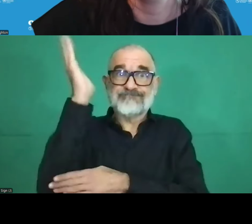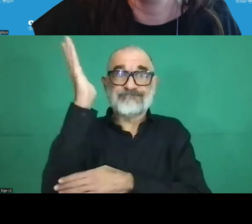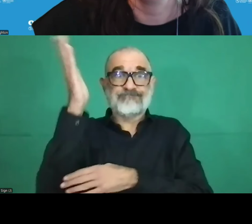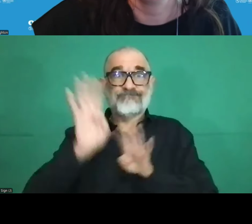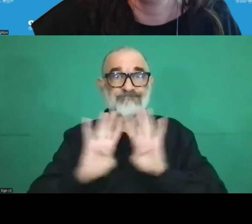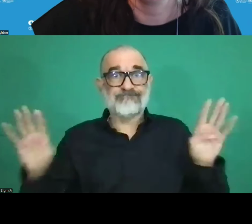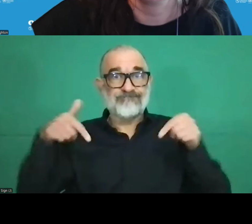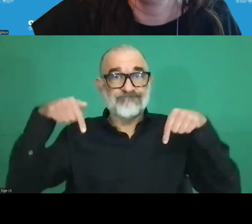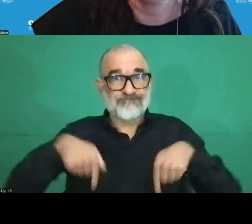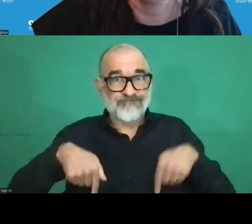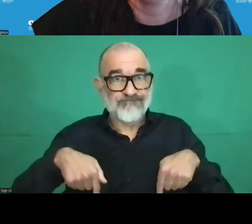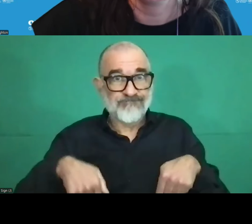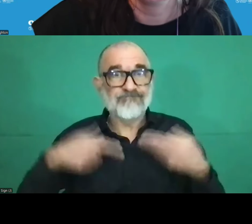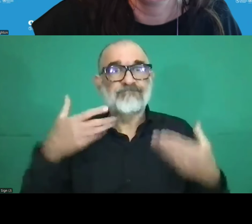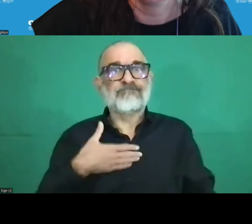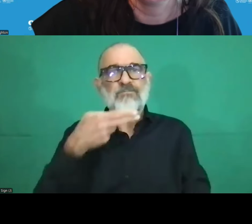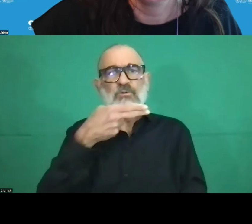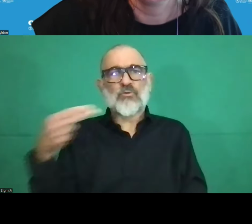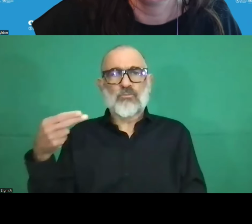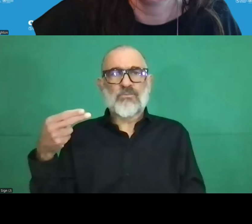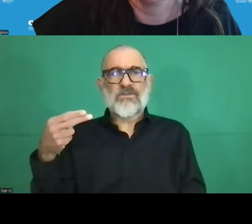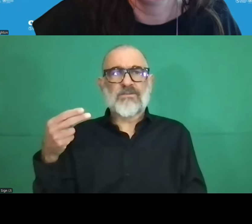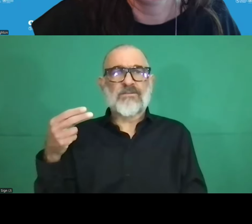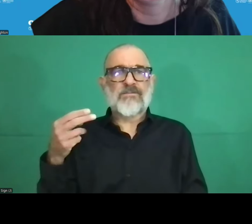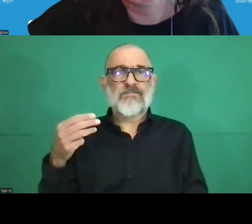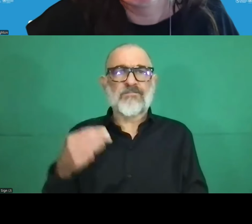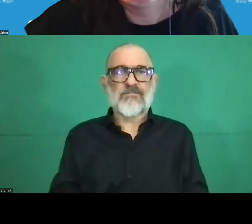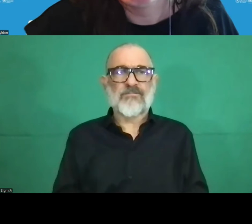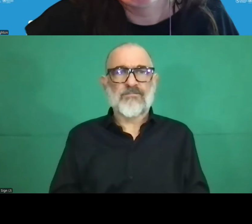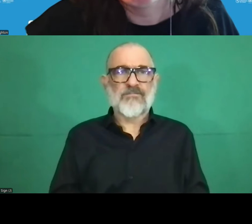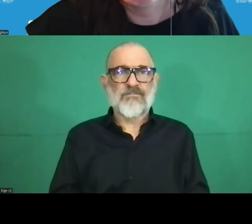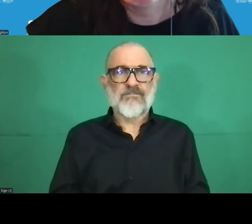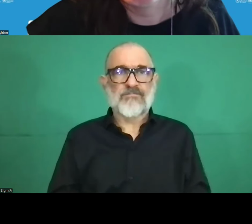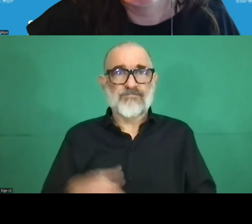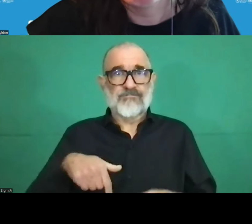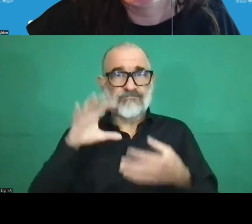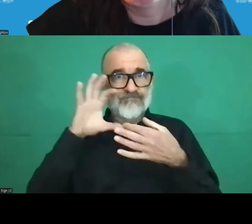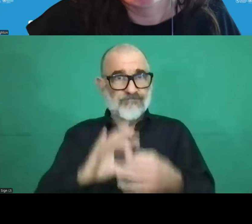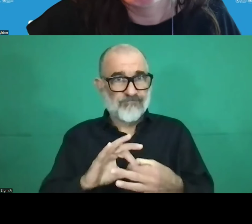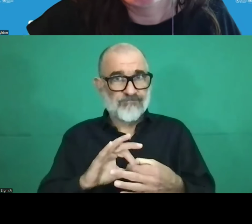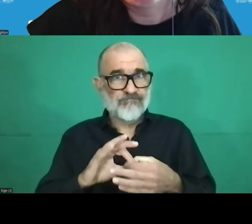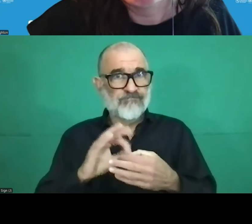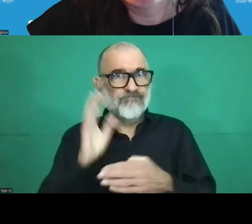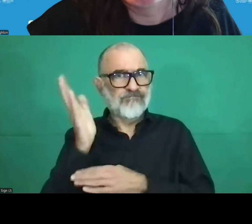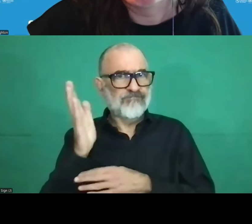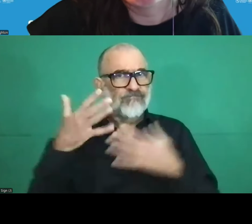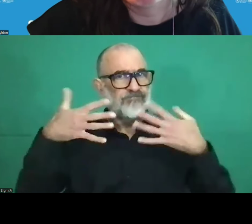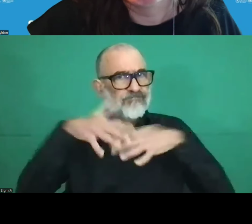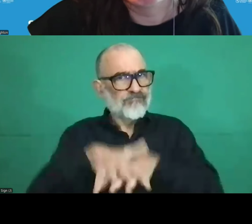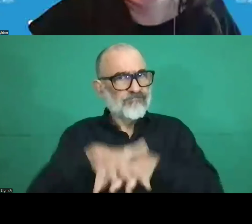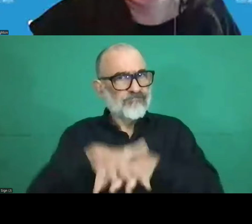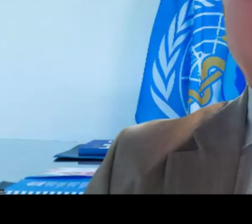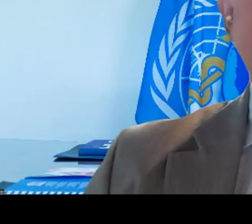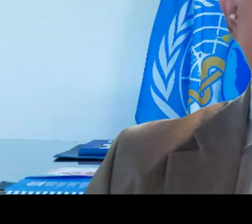m'appelle representante de la Christian Morales, Organización je para la suis le Salud, la représentant OMS, de en Brasil. l'OPS et de la Durante la OMS próxima au hora y media Brésil. tendré el Pendant gusto de cette heure et acompañar como